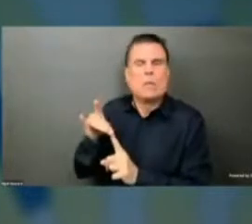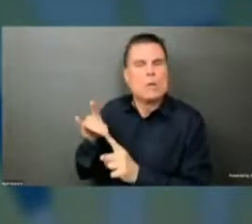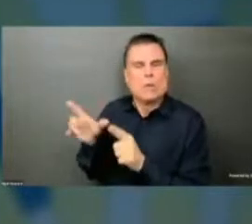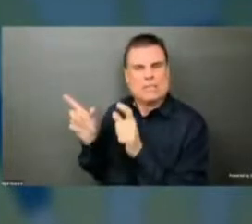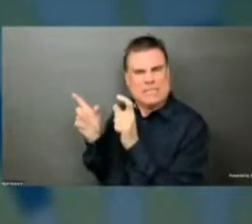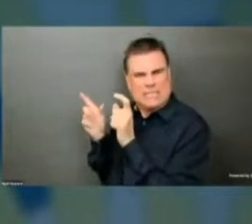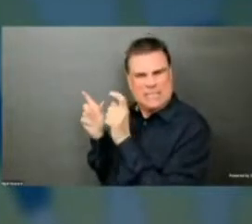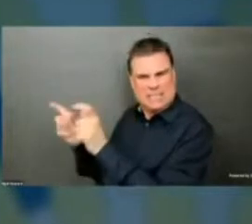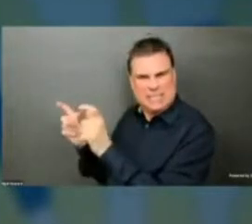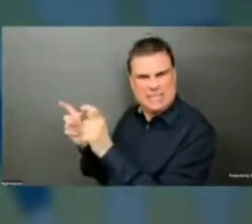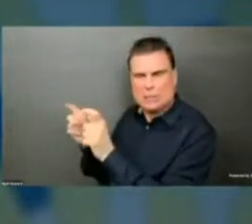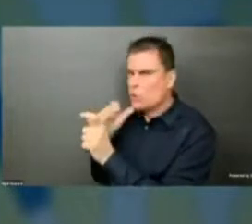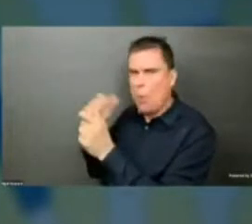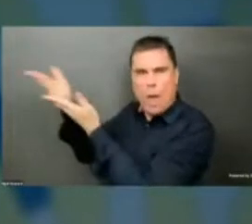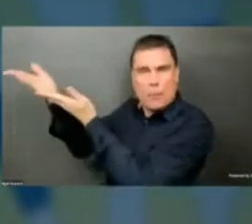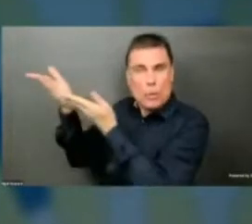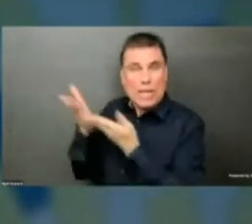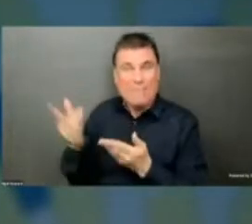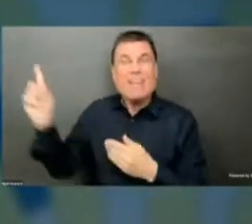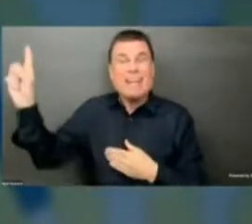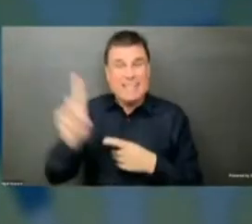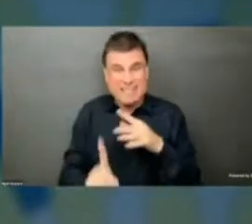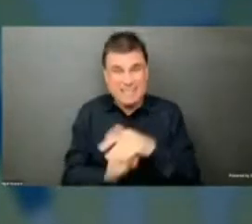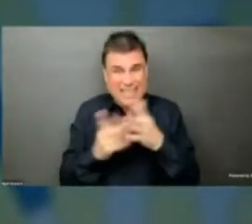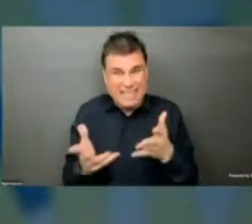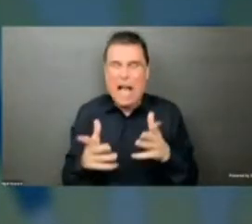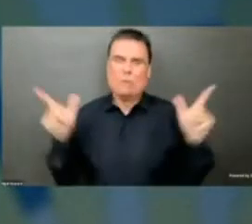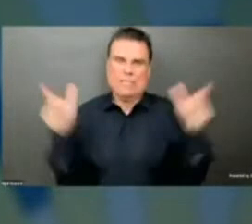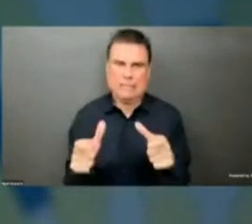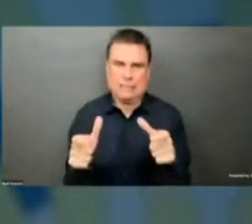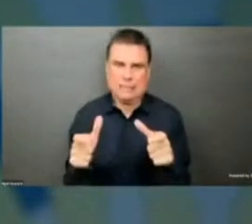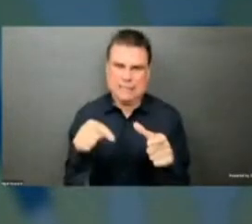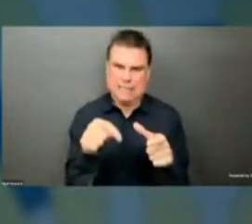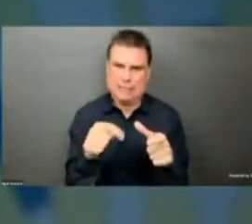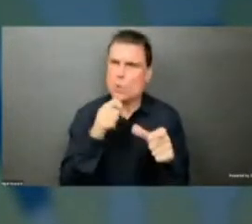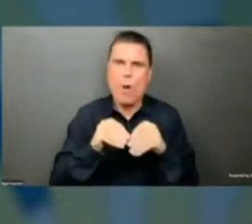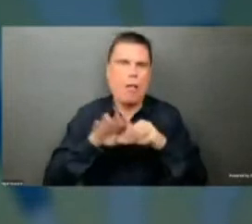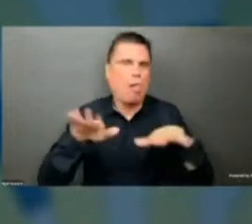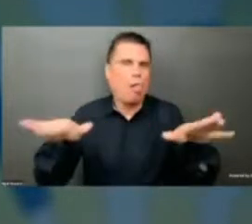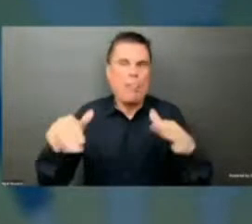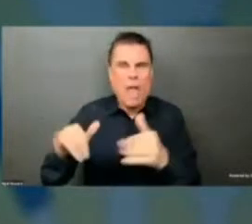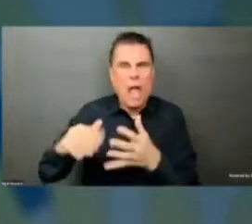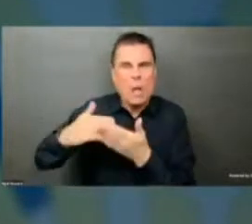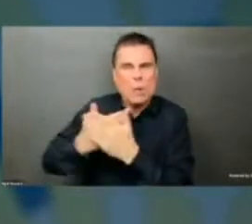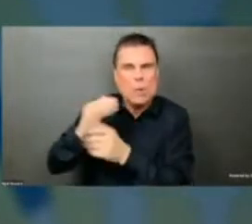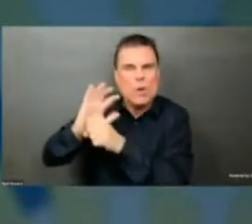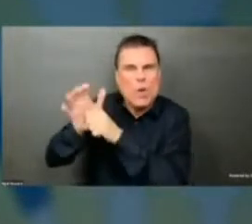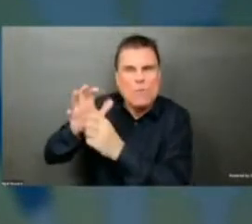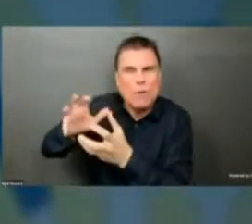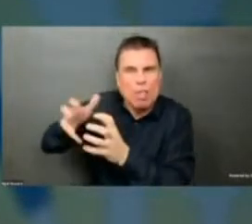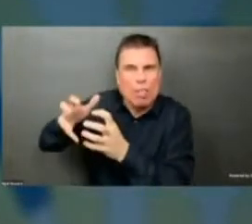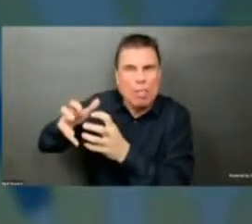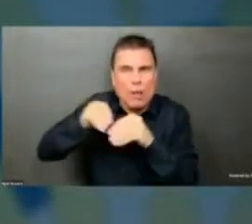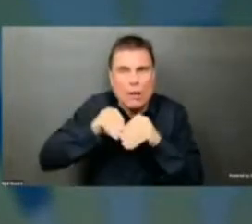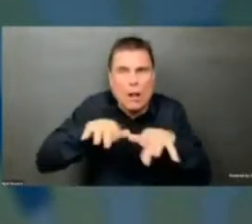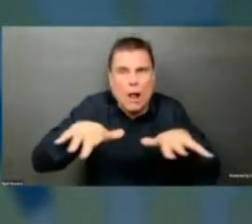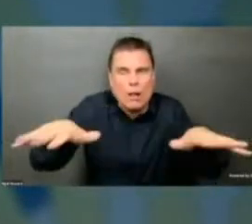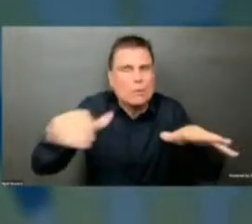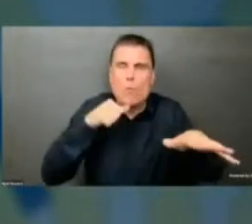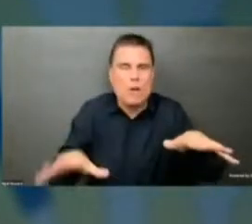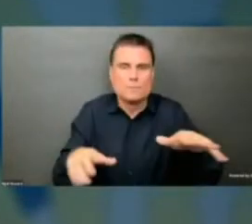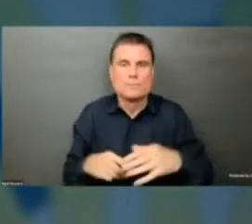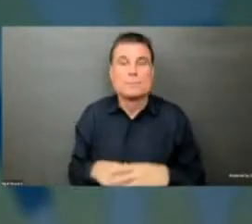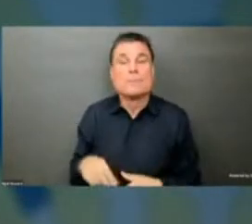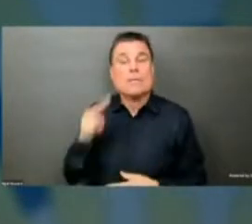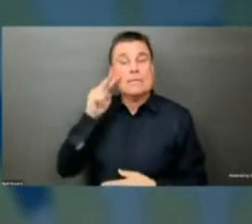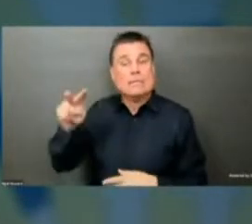epidemic curve broken down by different age groups. 这个是 We can 根据年龄 see 来 very 看到 easily 吗 that the ？20到 top age 29岁 group, the 还是 20 to 最高的。他